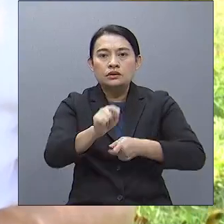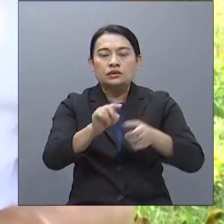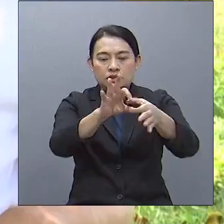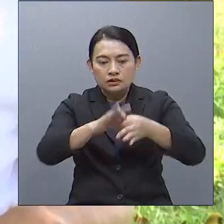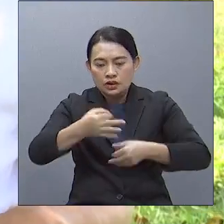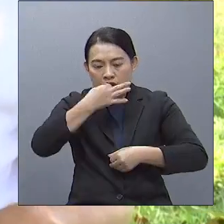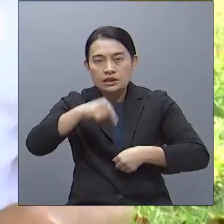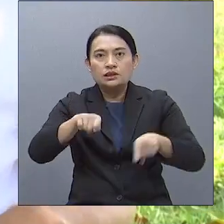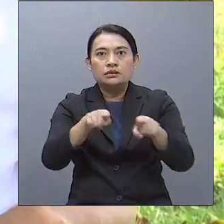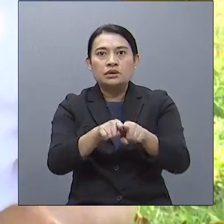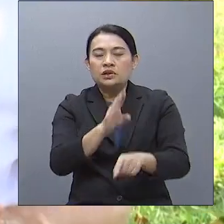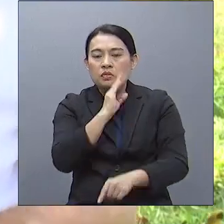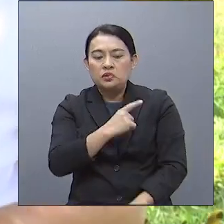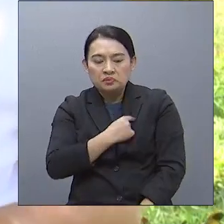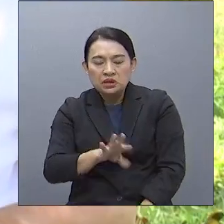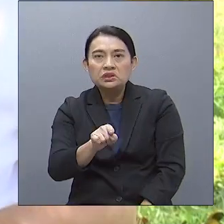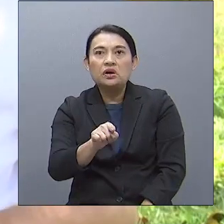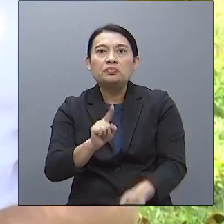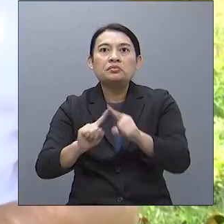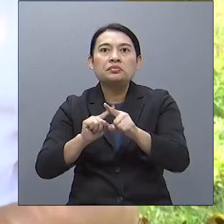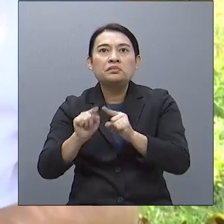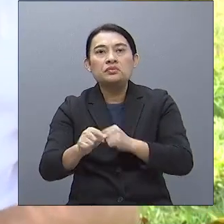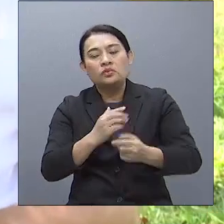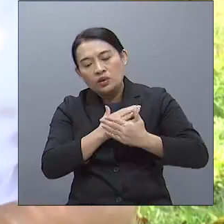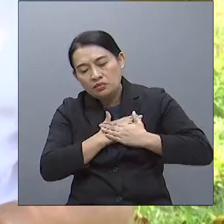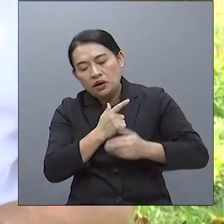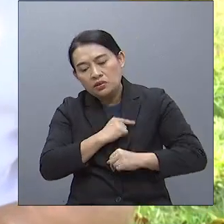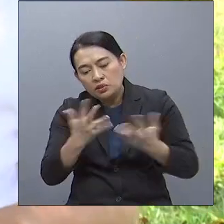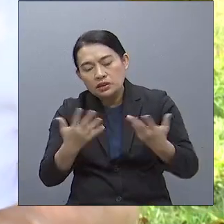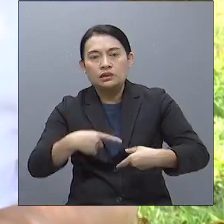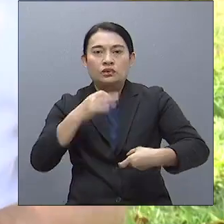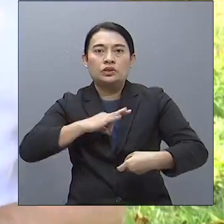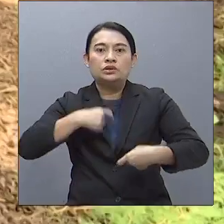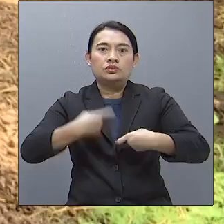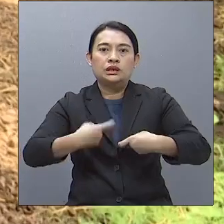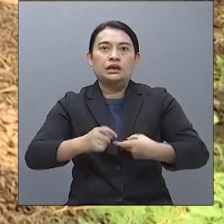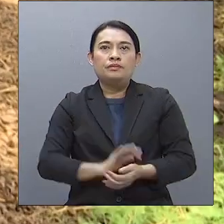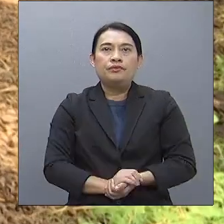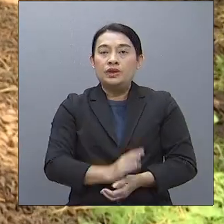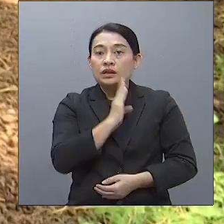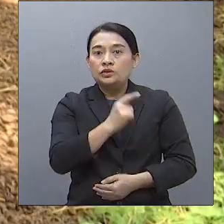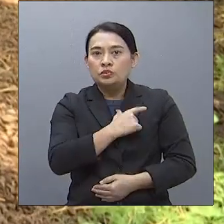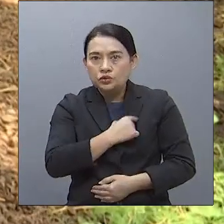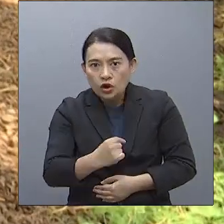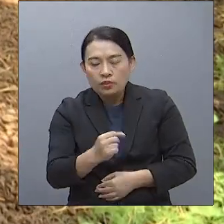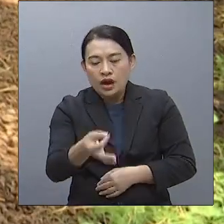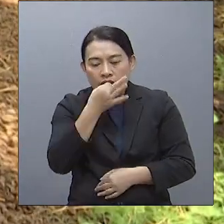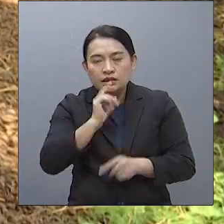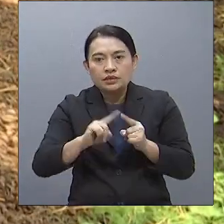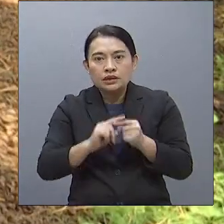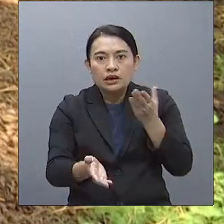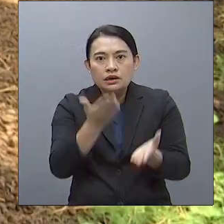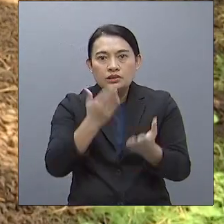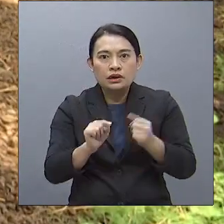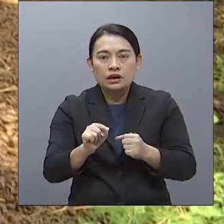ถ้าคุณไม่ชอบหรือว่าไม่ได้มีความรักกับการทำก็จะยากนิดนึงครับแต่ถ้าคุณชอบไม่ว่าจะอาชีพไหนมันก็น่าจะเติบ